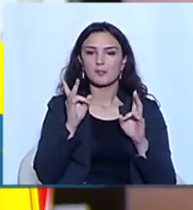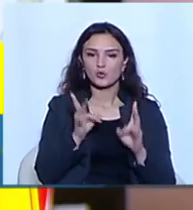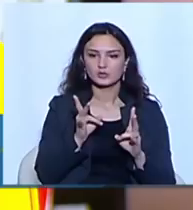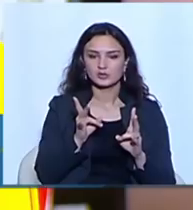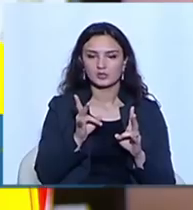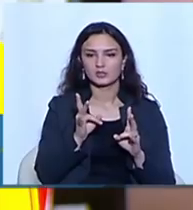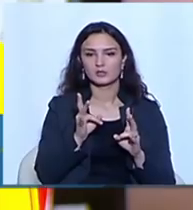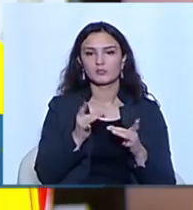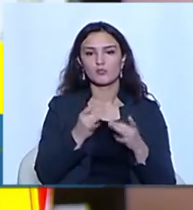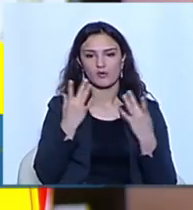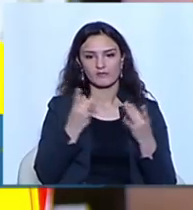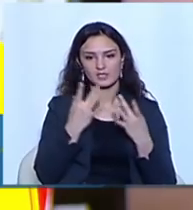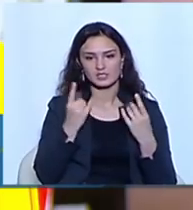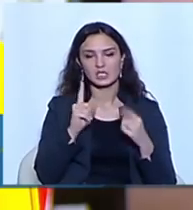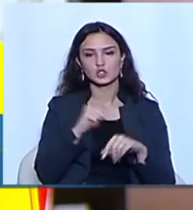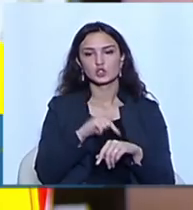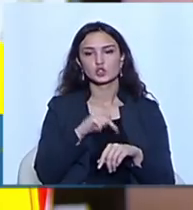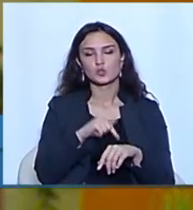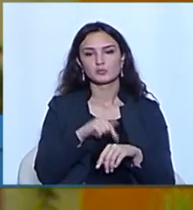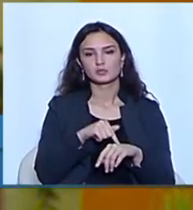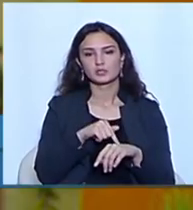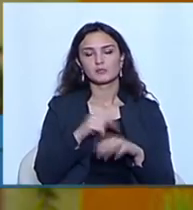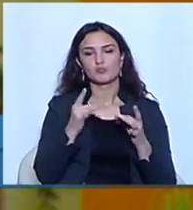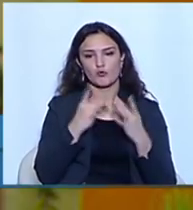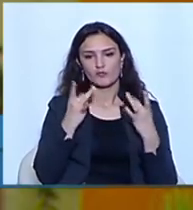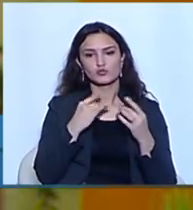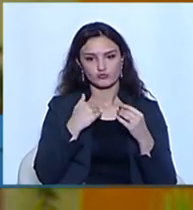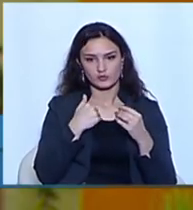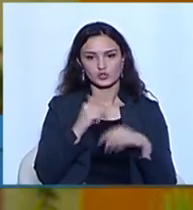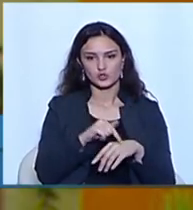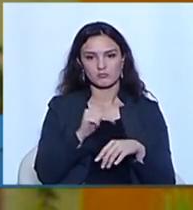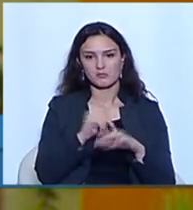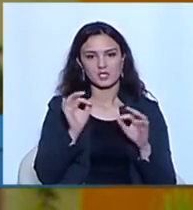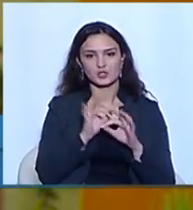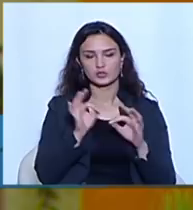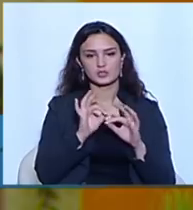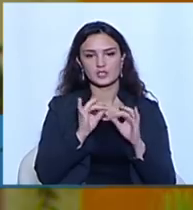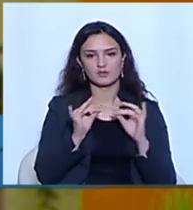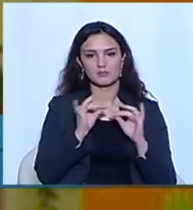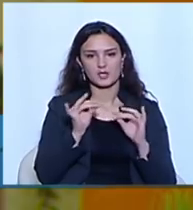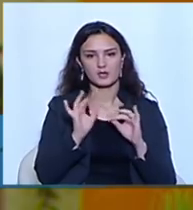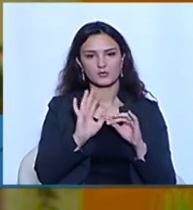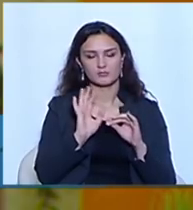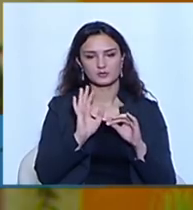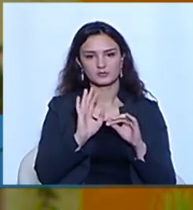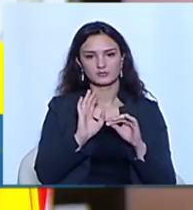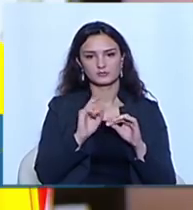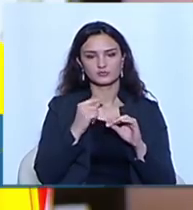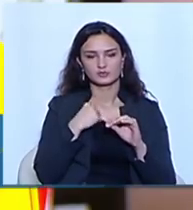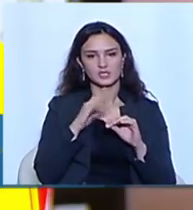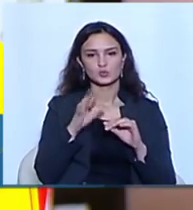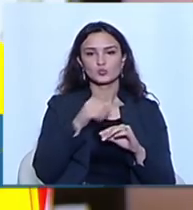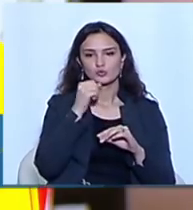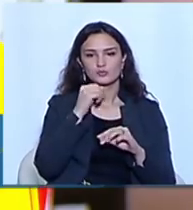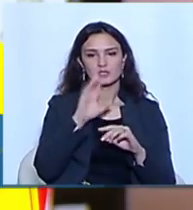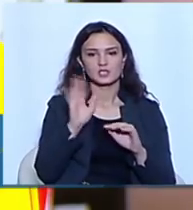მოხდა? მოყვეს, რას გრძნობდა? მოყვეს, ჩვენ ხო გრძნობებზე არასოდეს არ ვლაპარაკობ. დიახ. ჩვენ არც